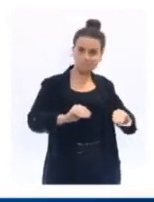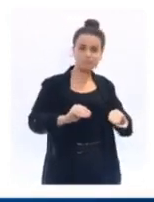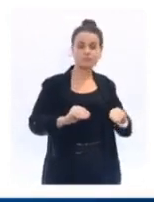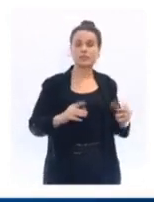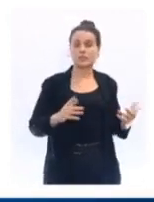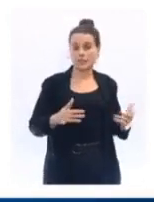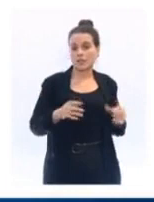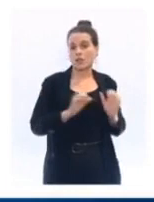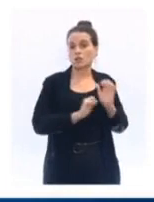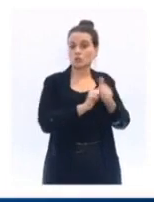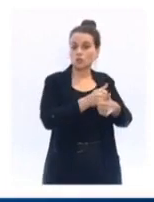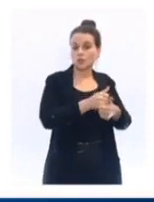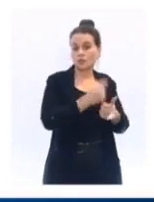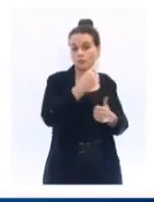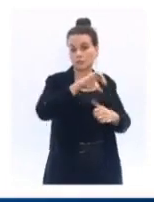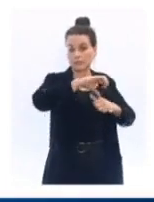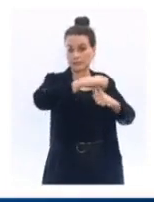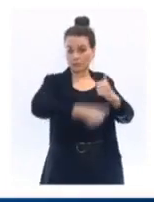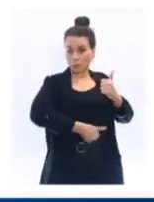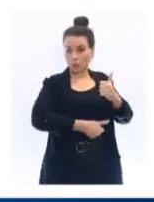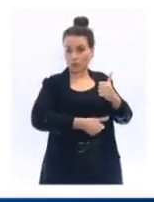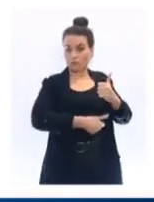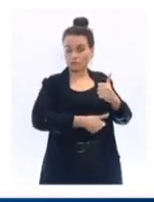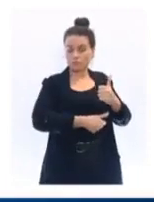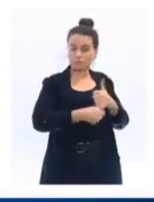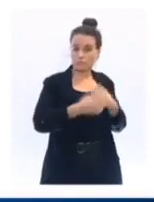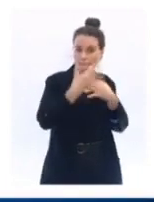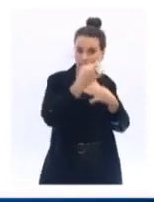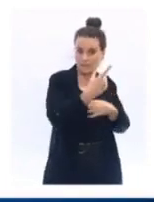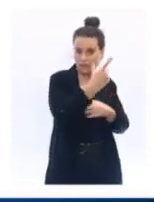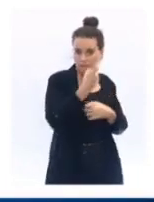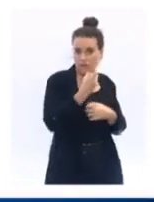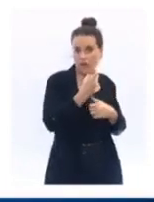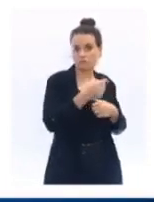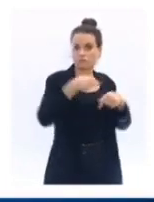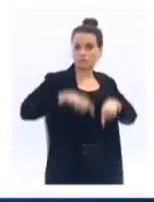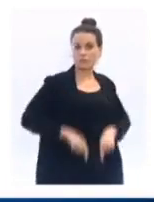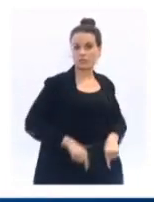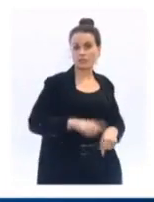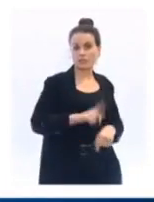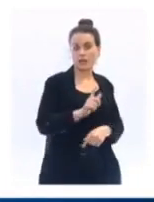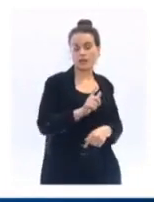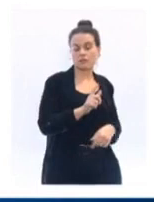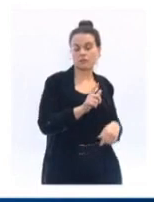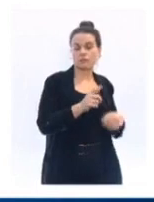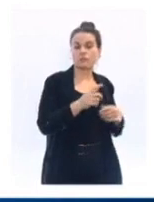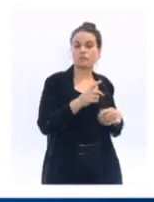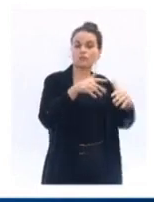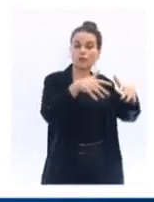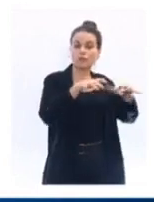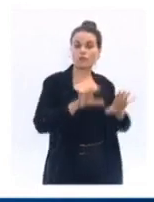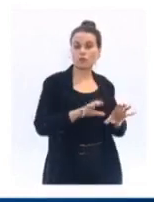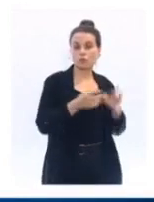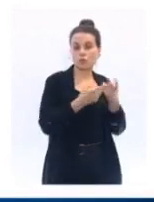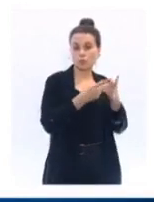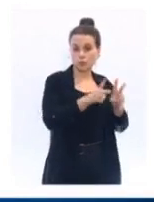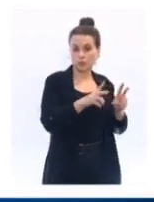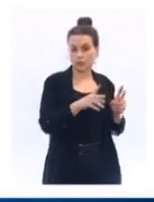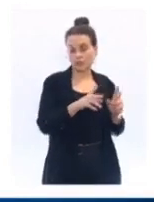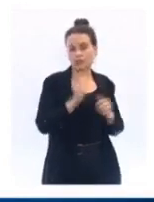demain. Avec les associations d'élus, nous avons pu avoir là aussi un dialogue constructif. Elles ont l'expérience de ces protocoles durcis,